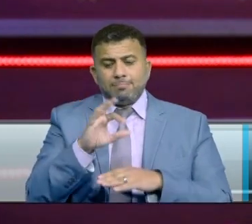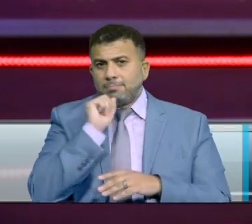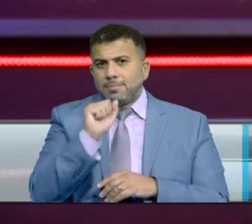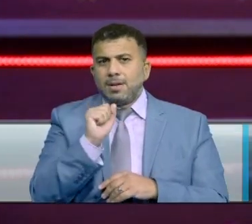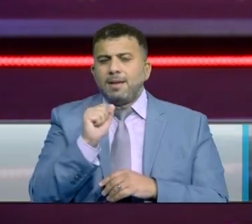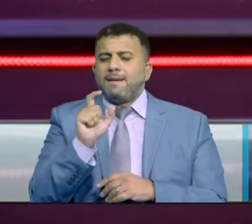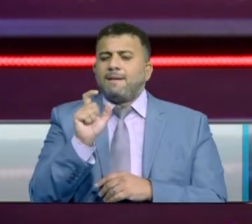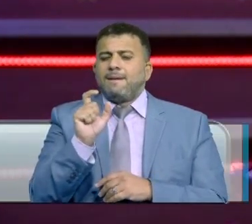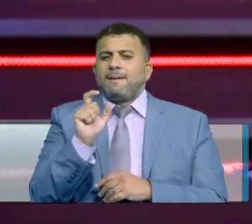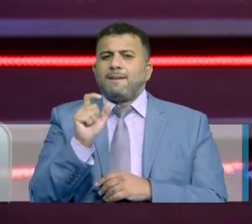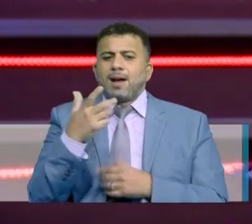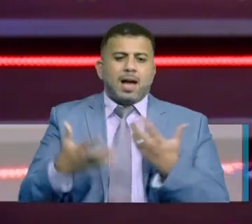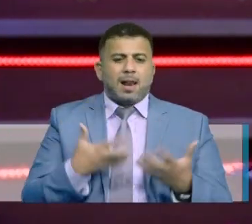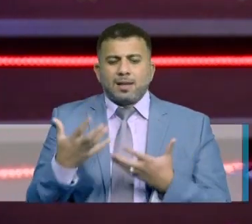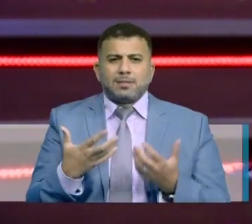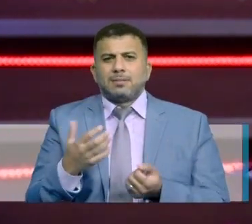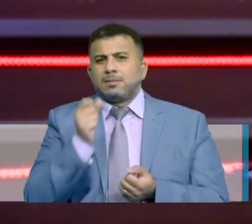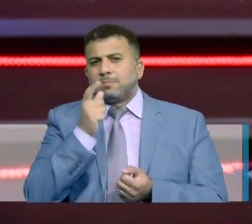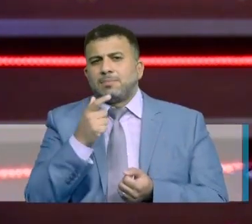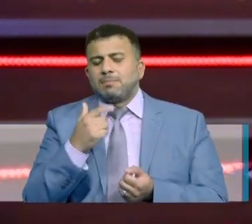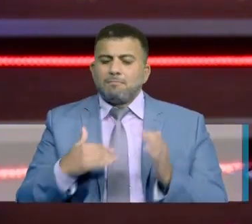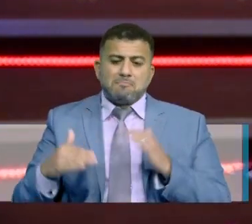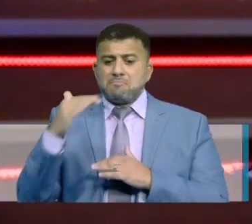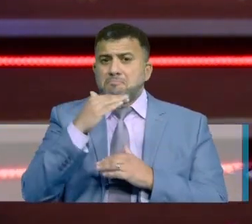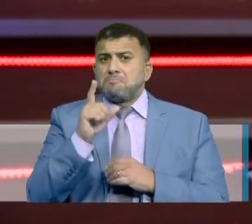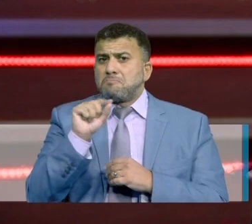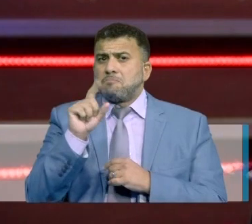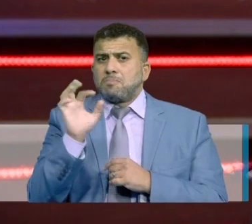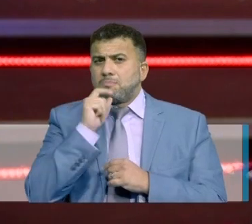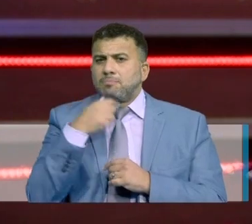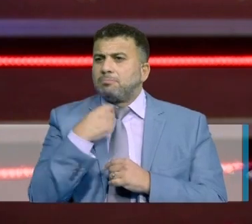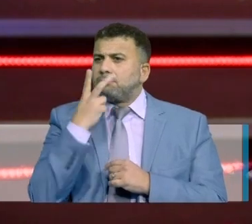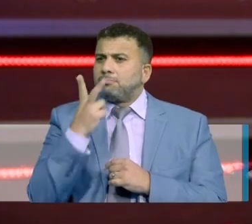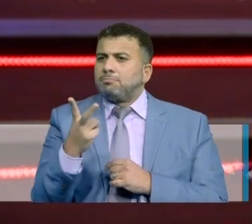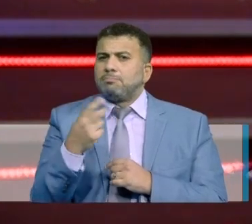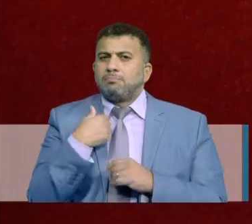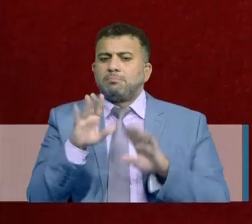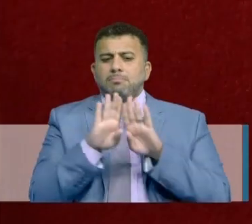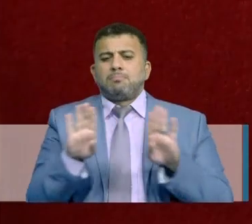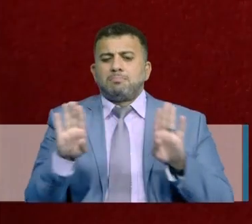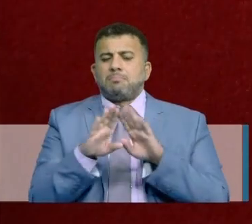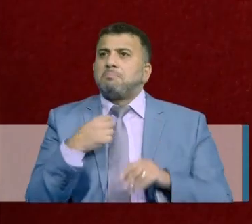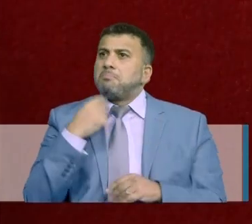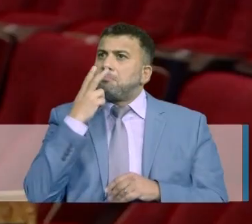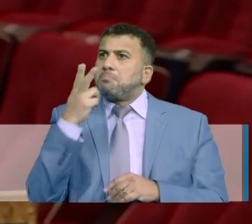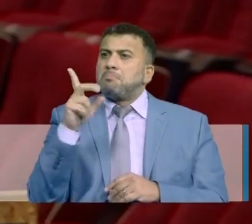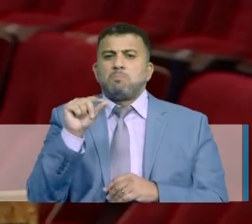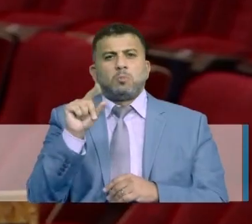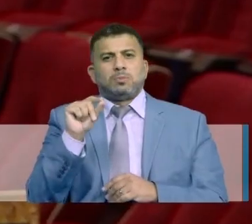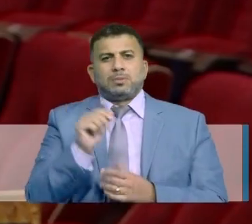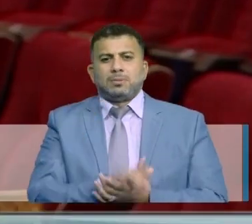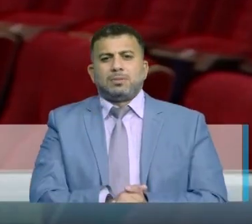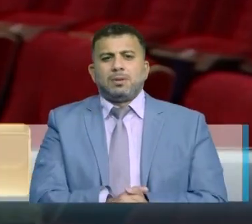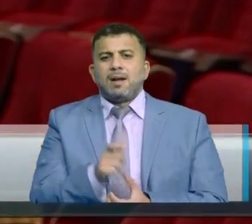جانب فني حركي أداء عالي، وهذا ما لمسته من خلال مشاهدتي للعروض المسرحية. وفزنا